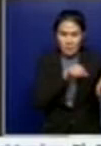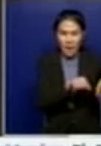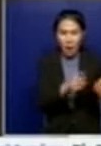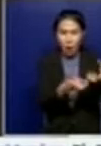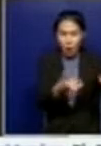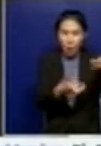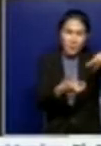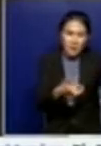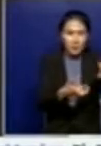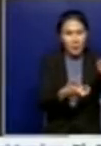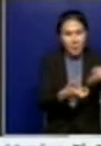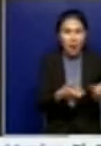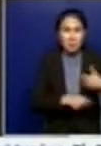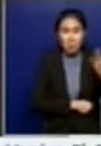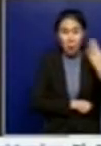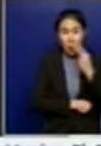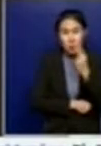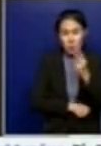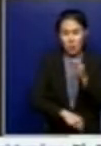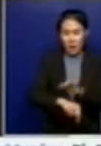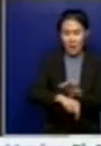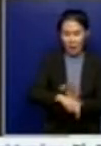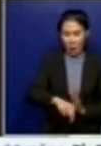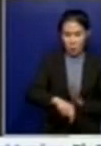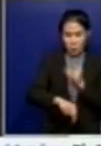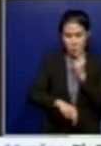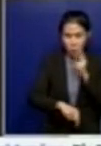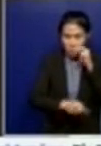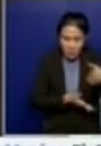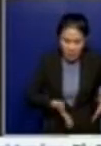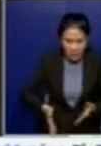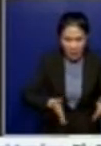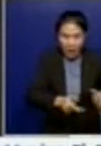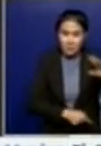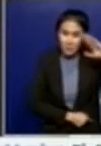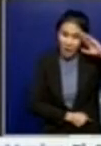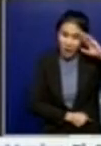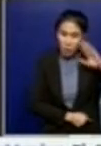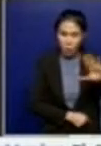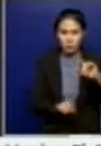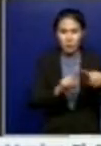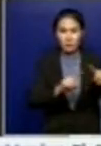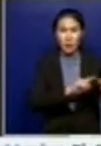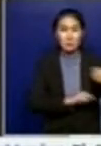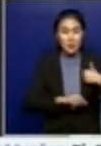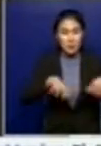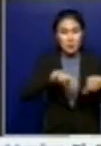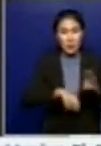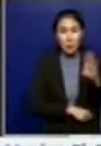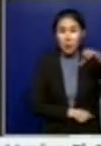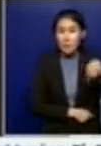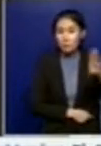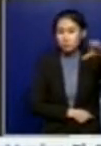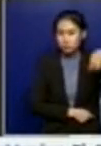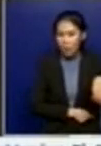200นาฬิกาหรูการขุดลอกคลองขององค์การทหารผ่านศึกนะครับการจัดตั้งบริษัทของ